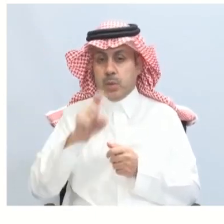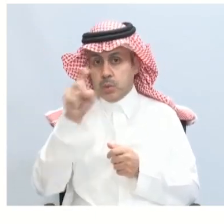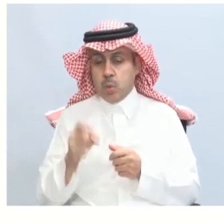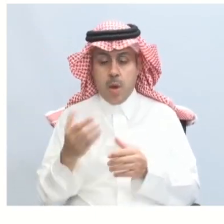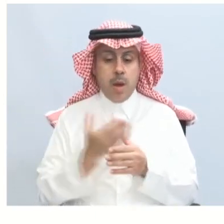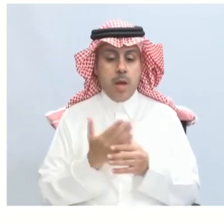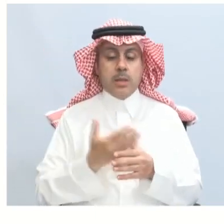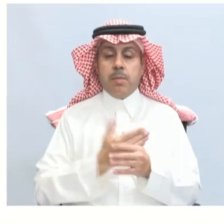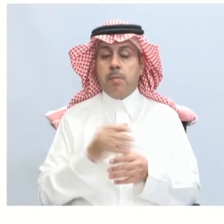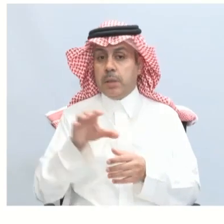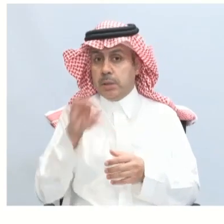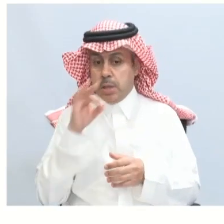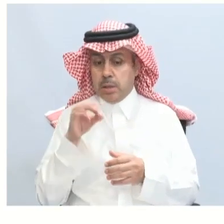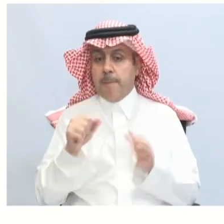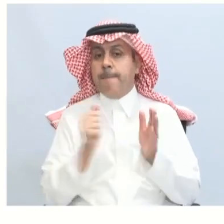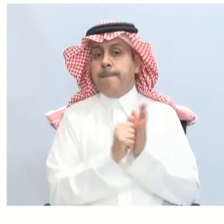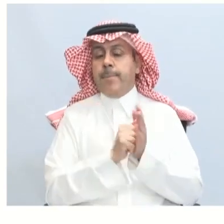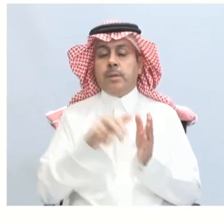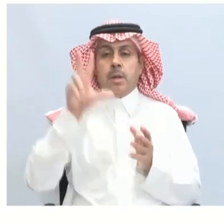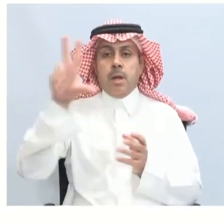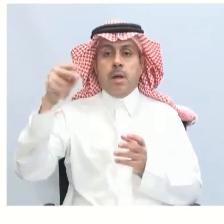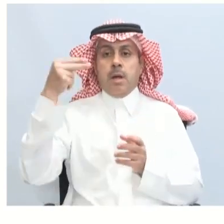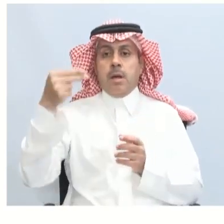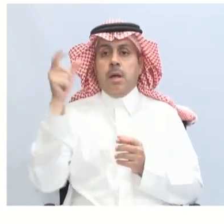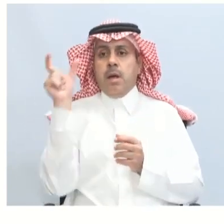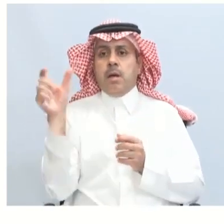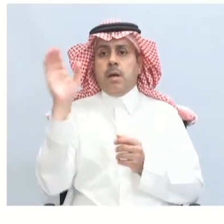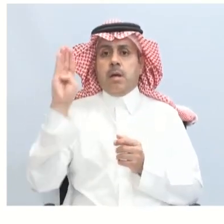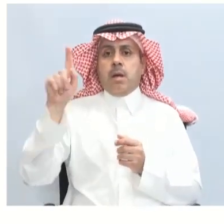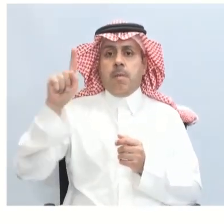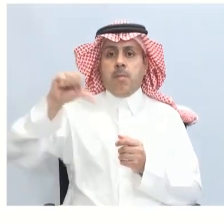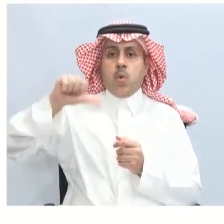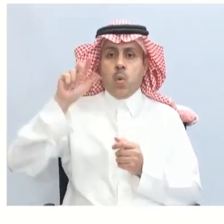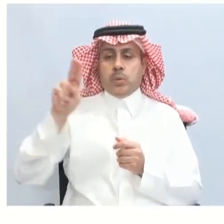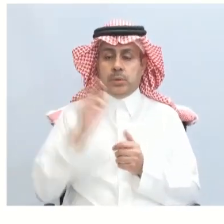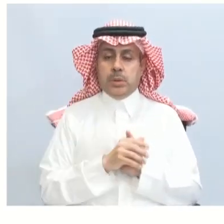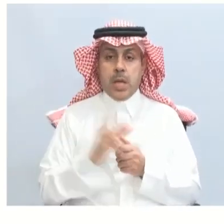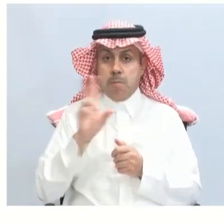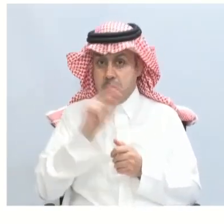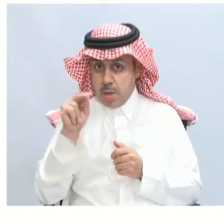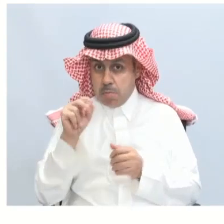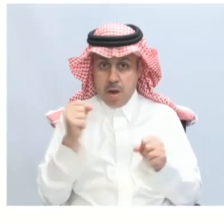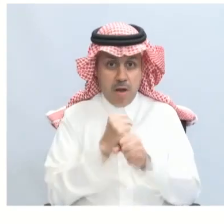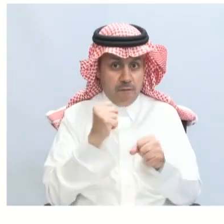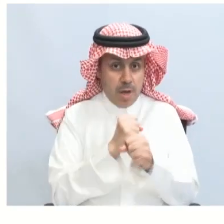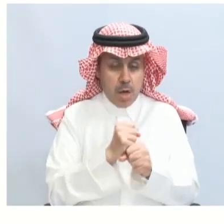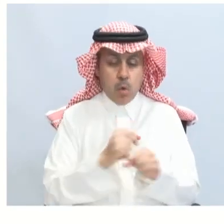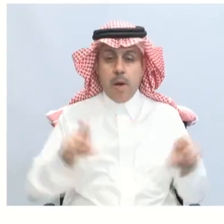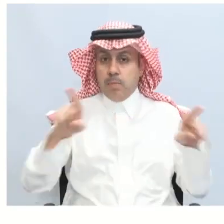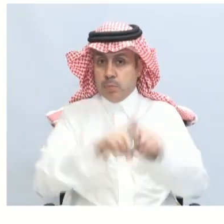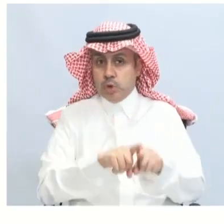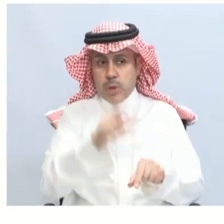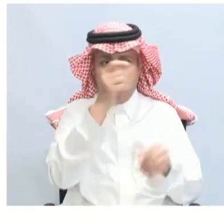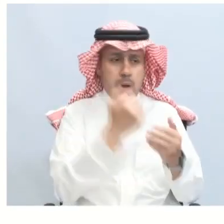علل سبب اختيار بيت العنكبوت لتك مثالا او مثلا لما يتخذه المشرك الها